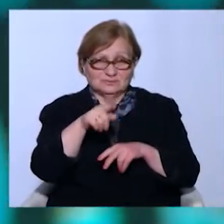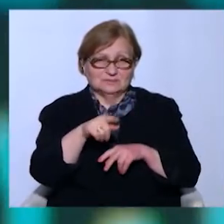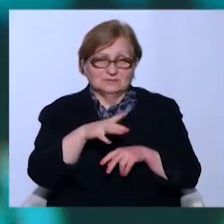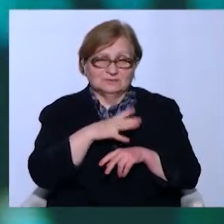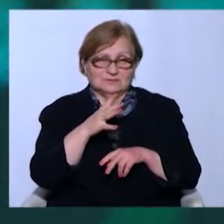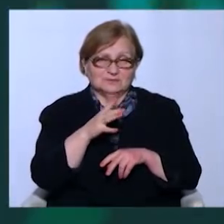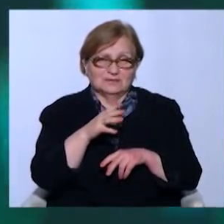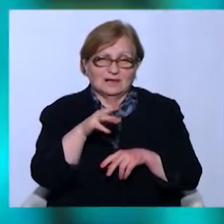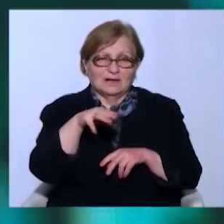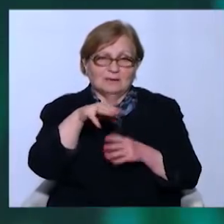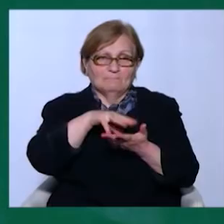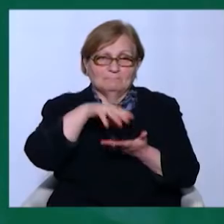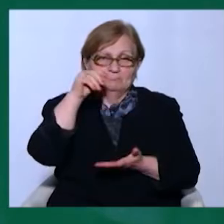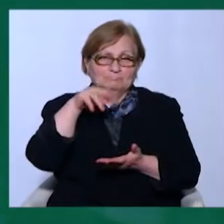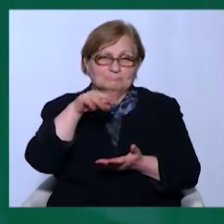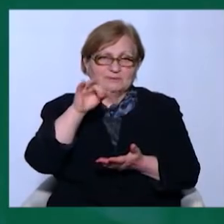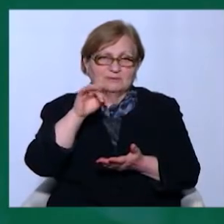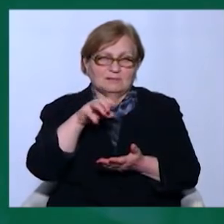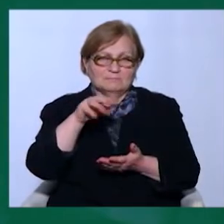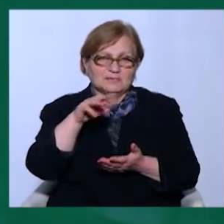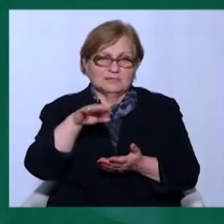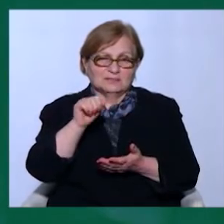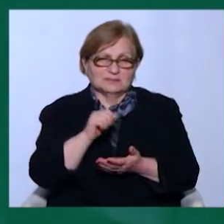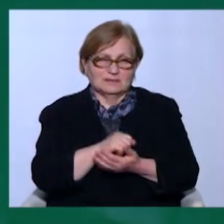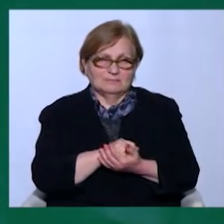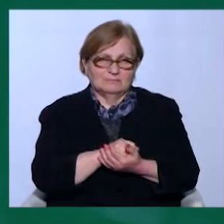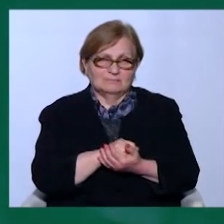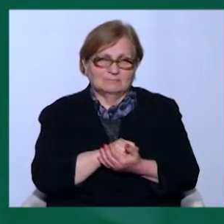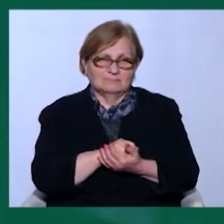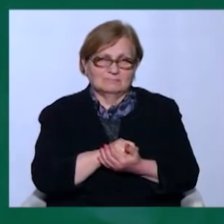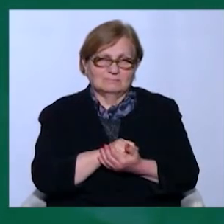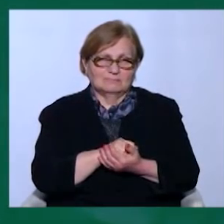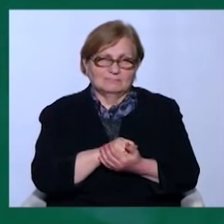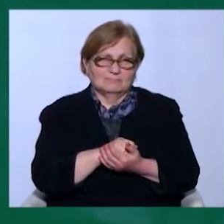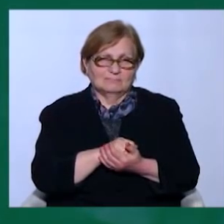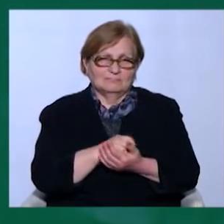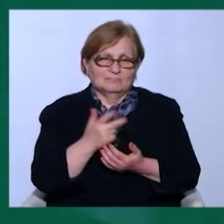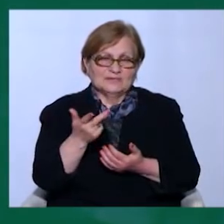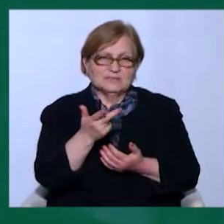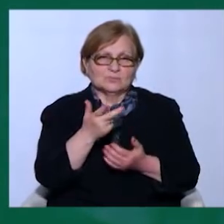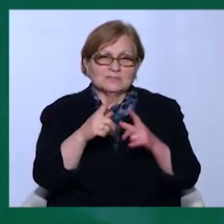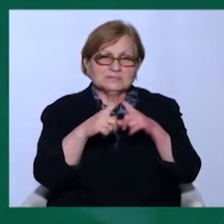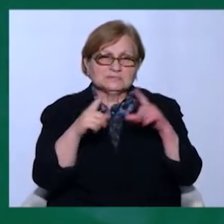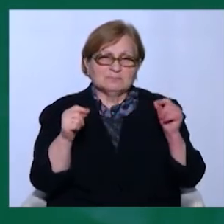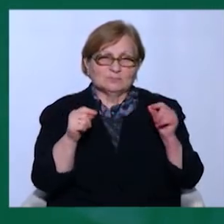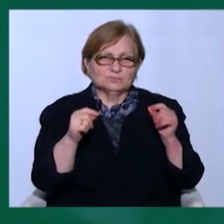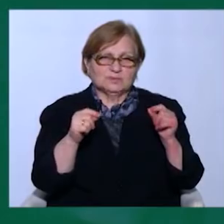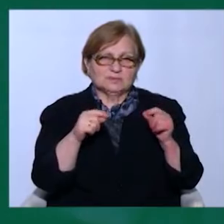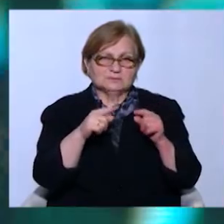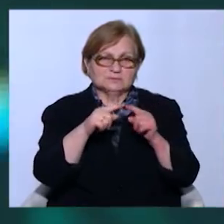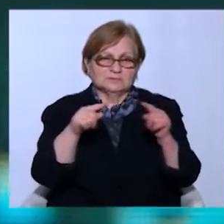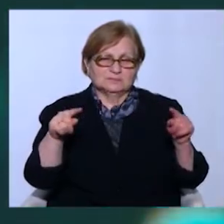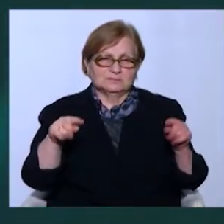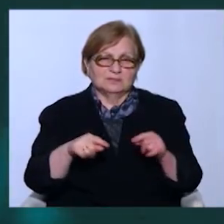იყო პირამიდა. პირამიდა, რომელიც სამკუთხედზე იდგა. რადგან